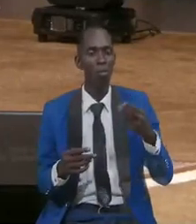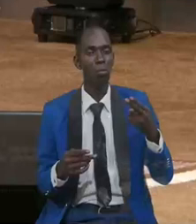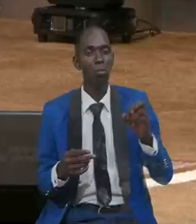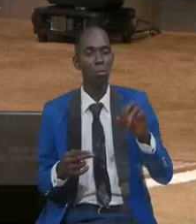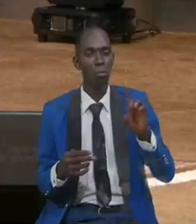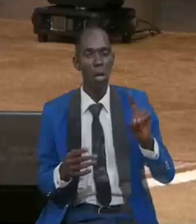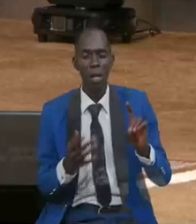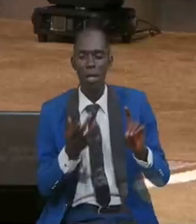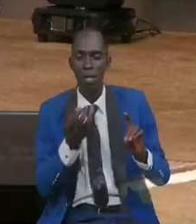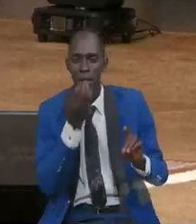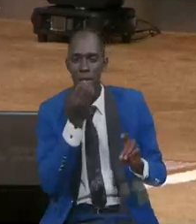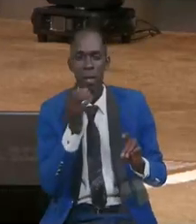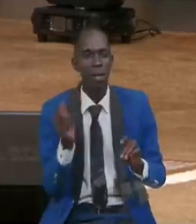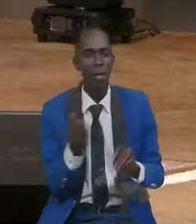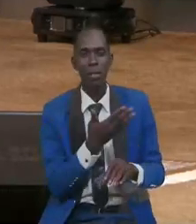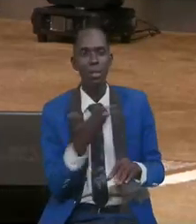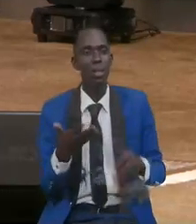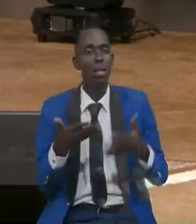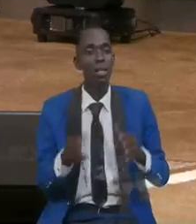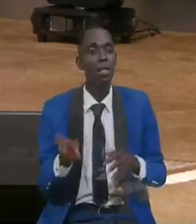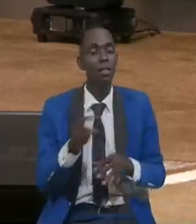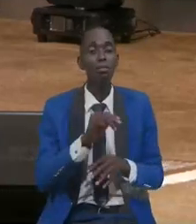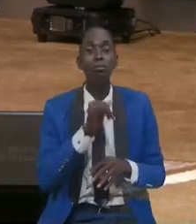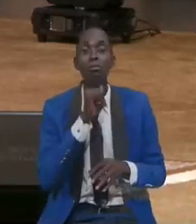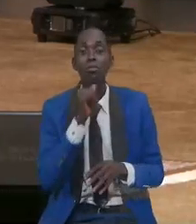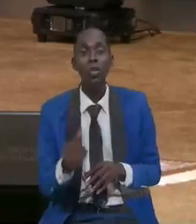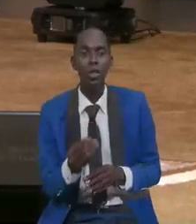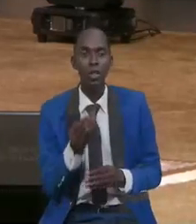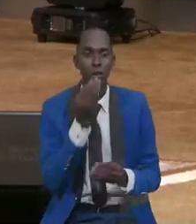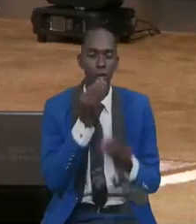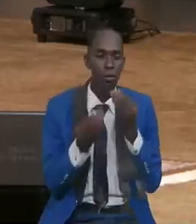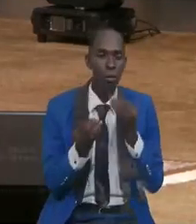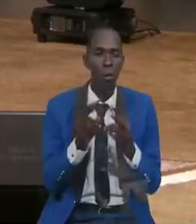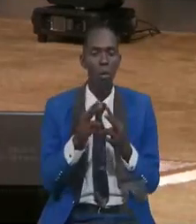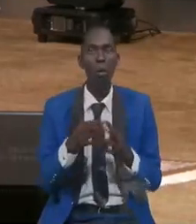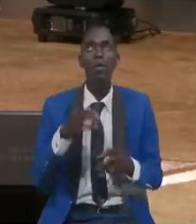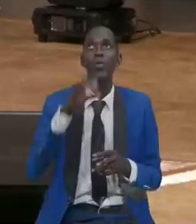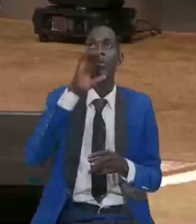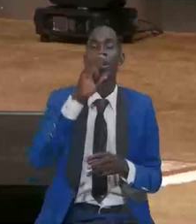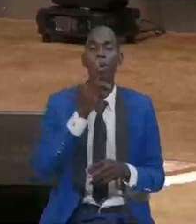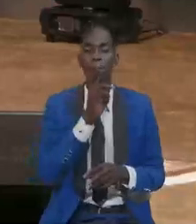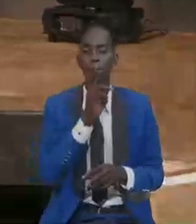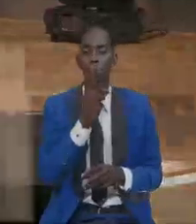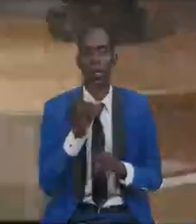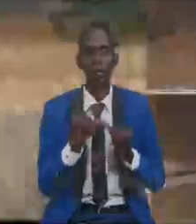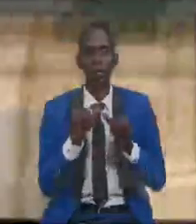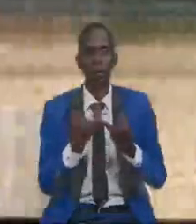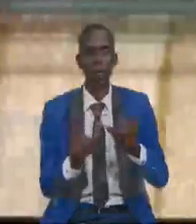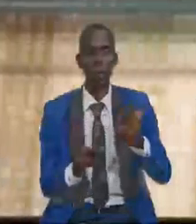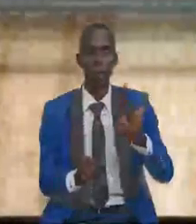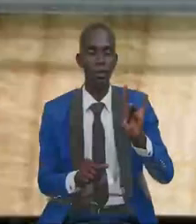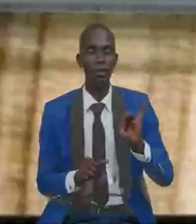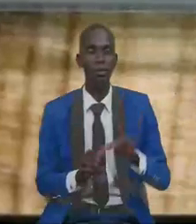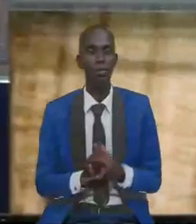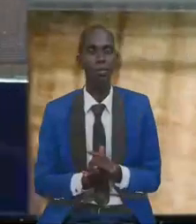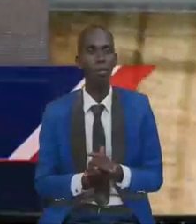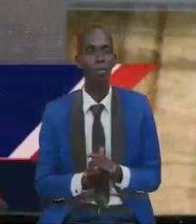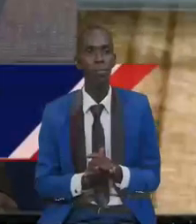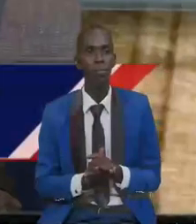et ne paissent point et ne boivent point d'eau. verset 8, il dit